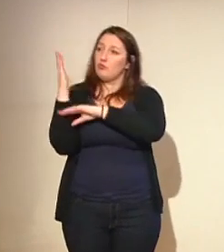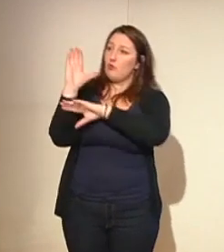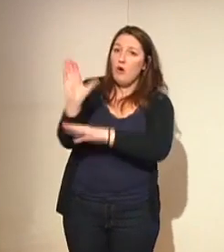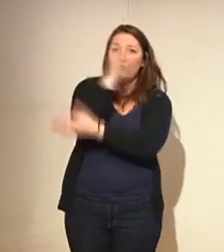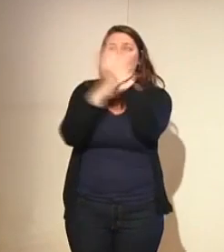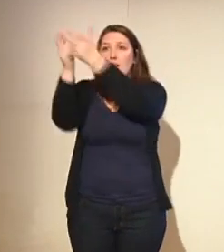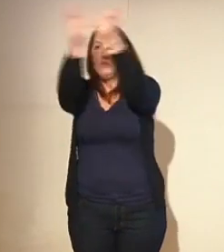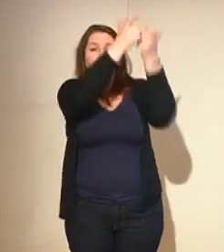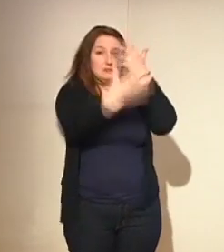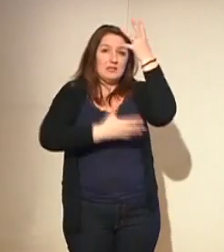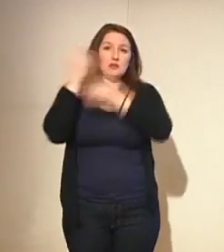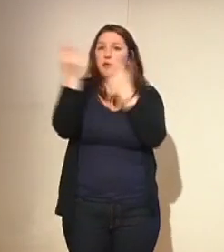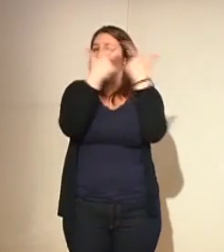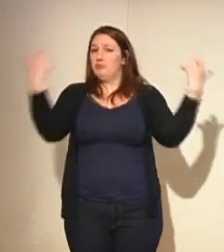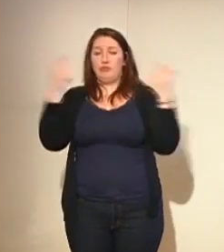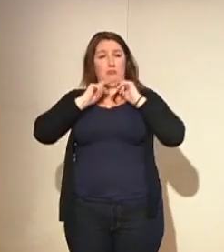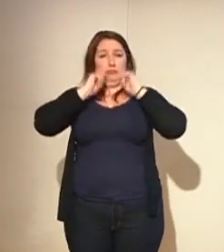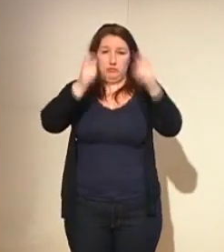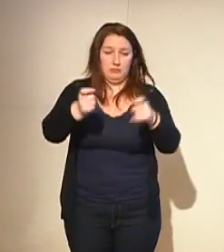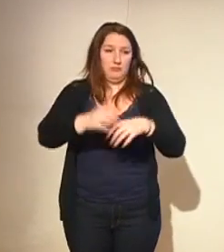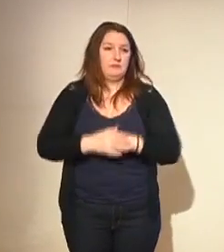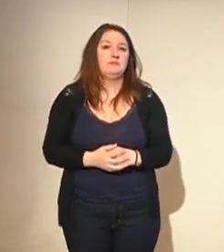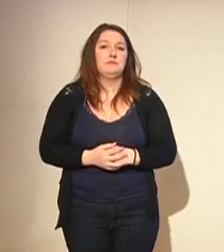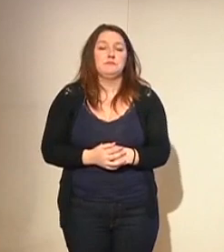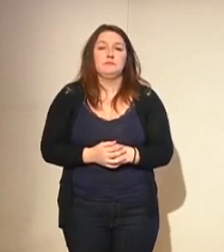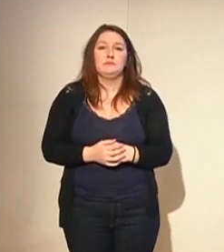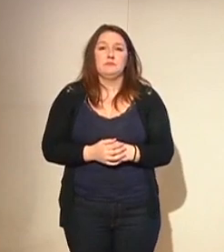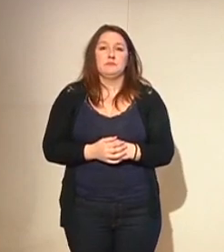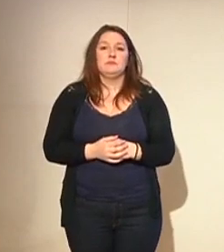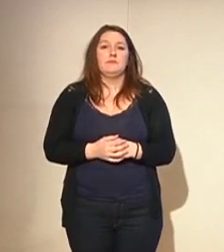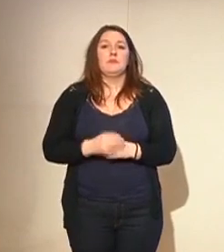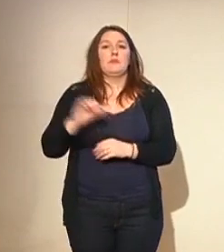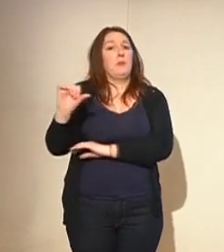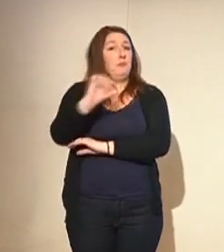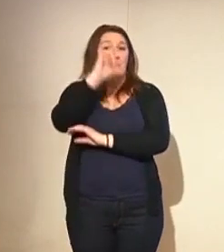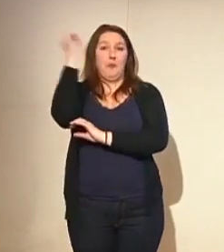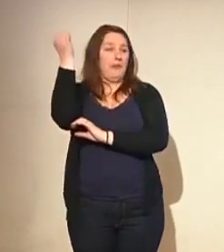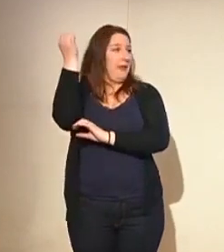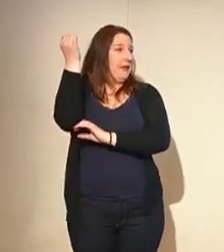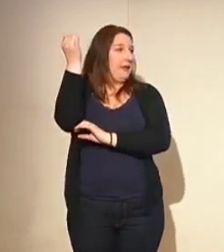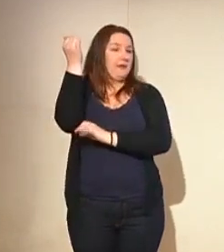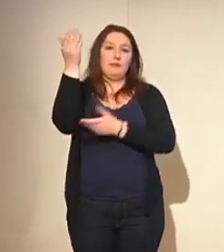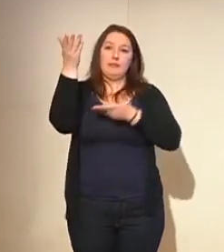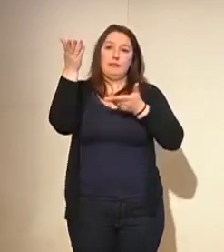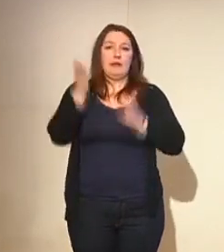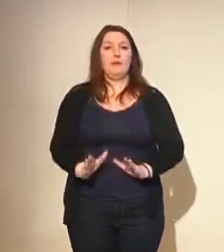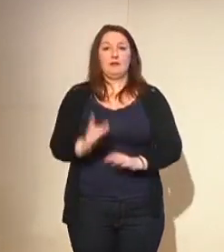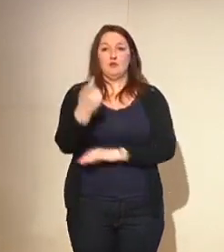organmes extérieurs et divers organismes nous prenons donc la délibération